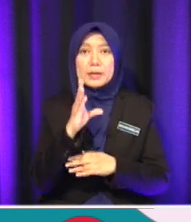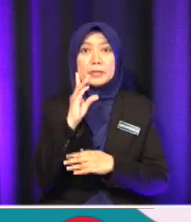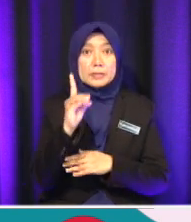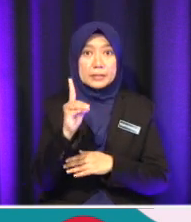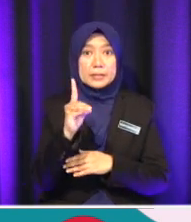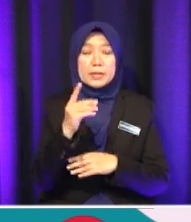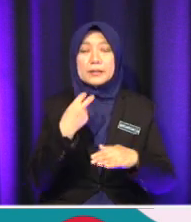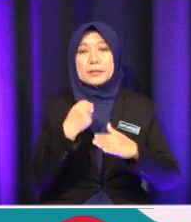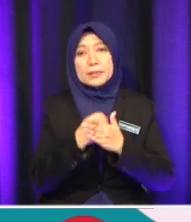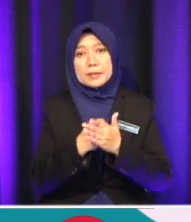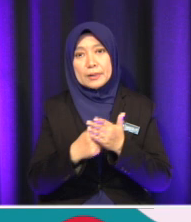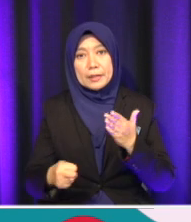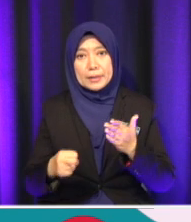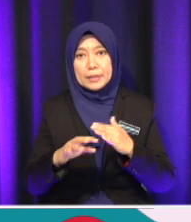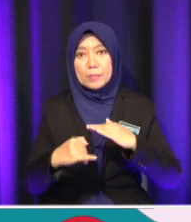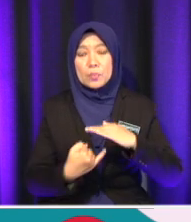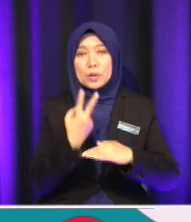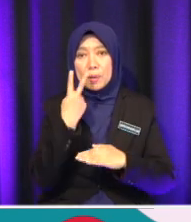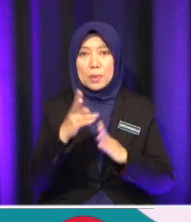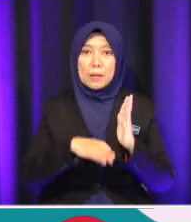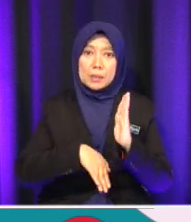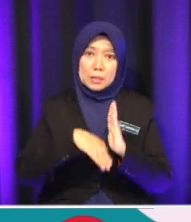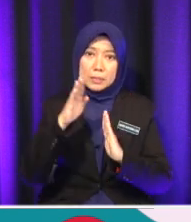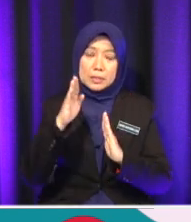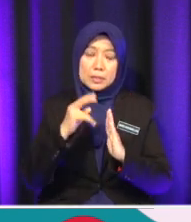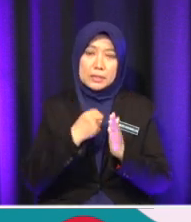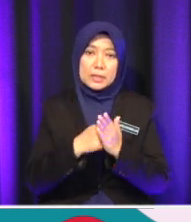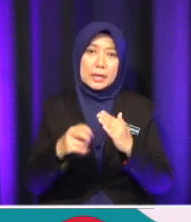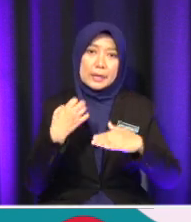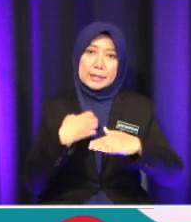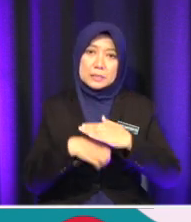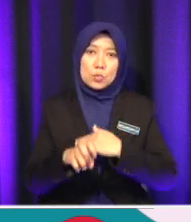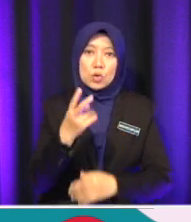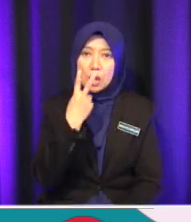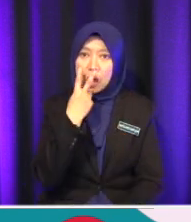dinilai nampak melebihi nilai esport